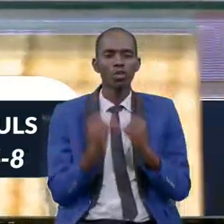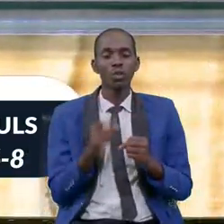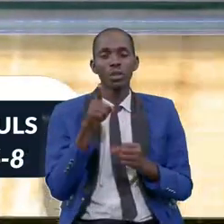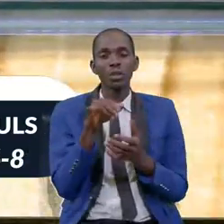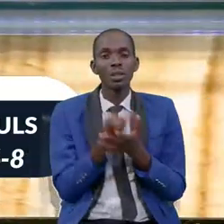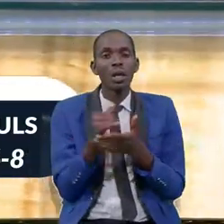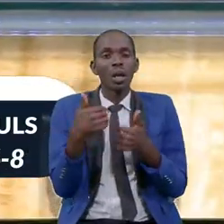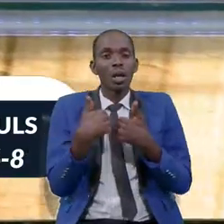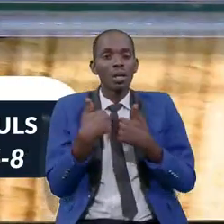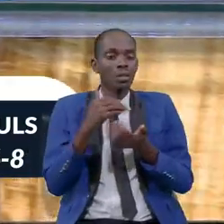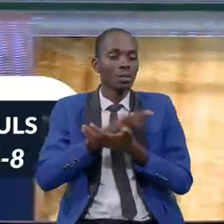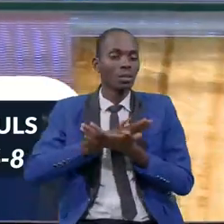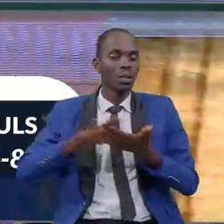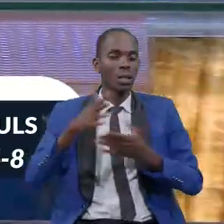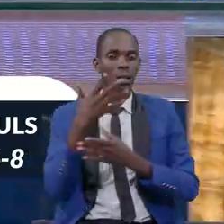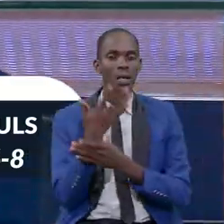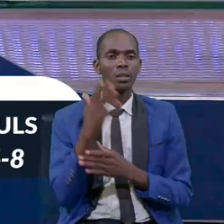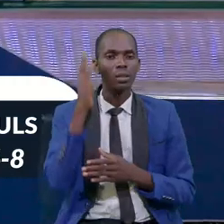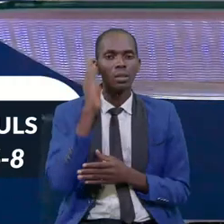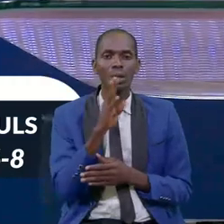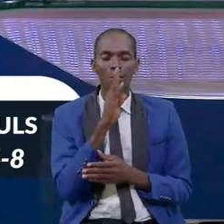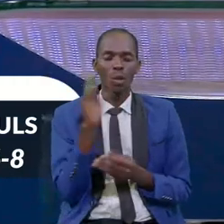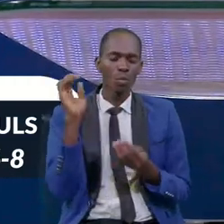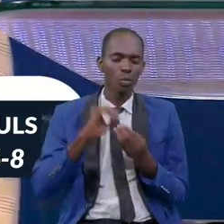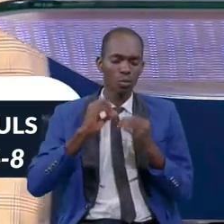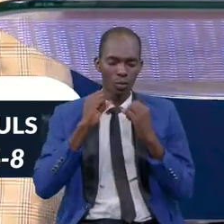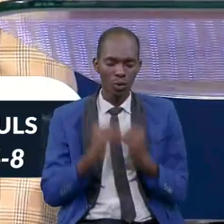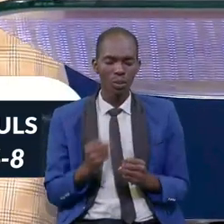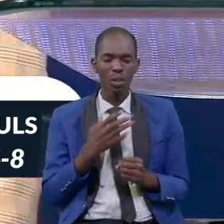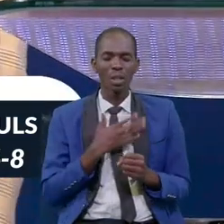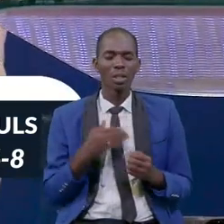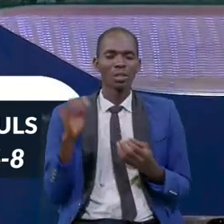plus. Celui qui a les mains pures se fortifie de plus en plus.